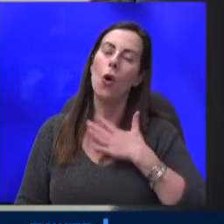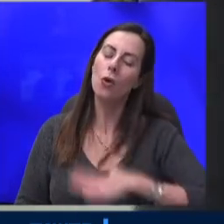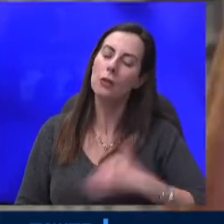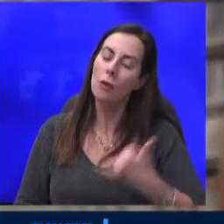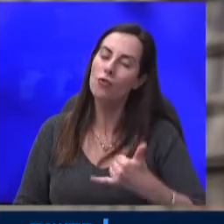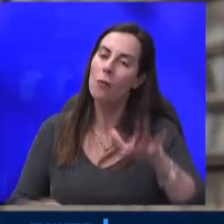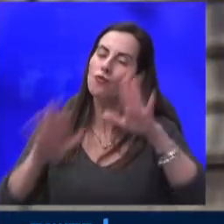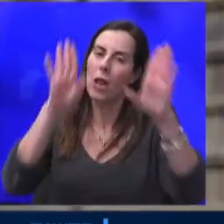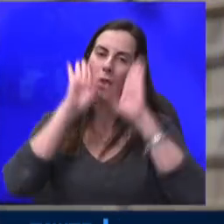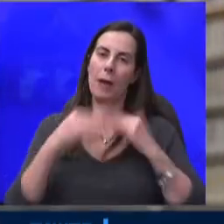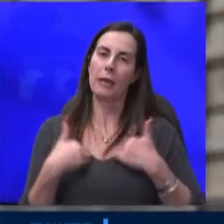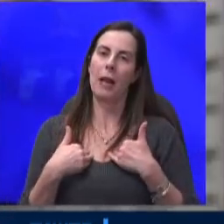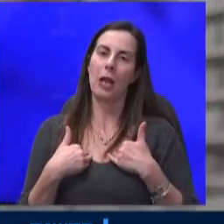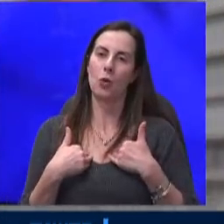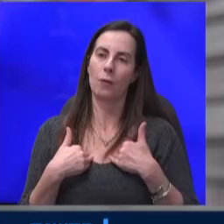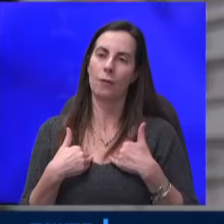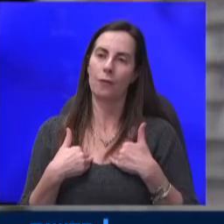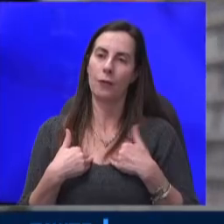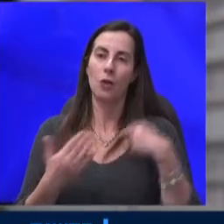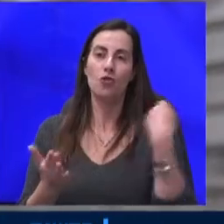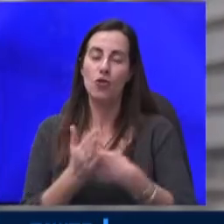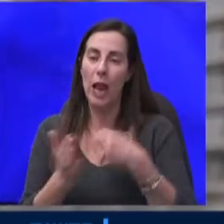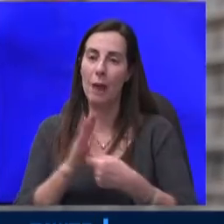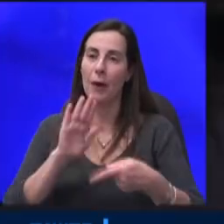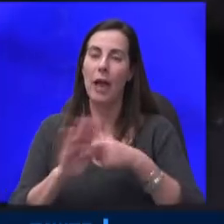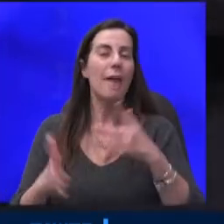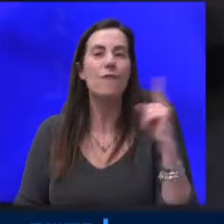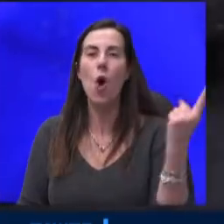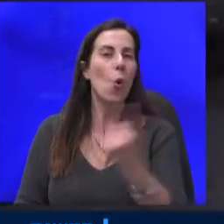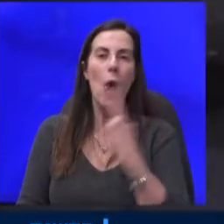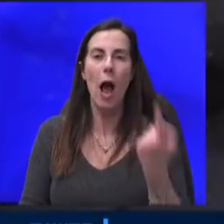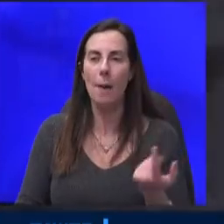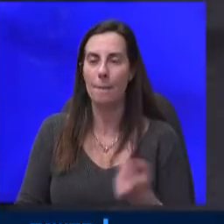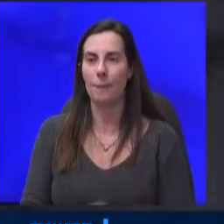אלינו. שילמתי כסף על בטריות, איפה כולם?